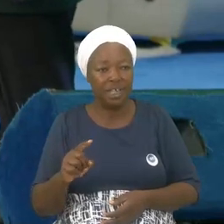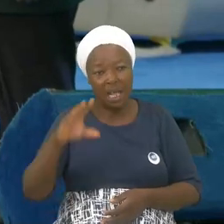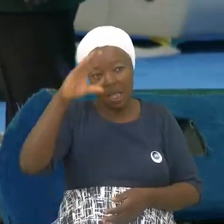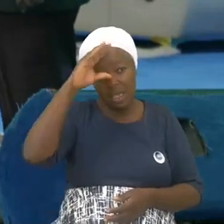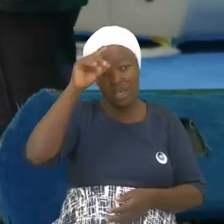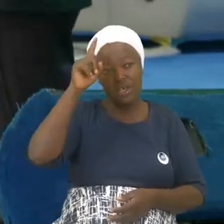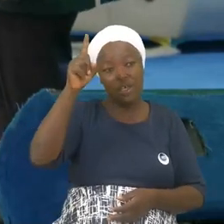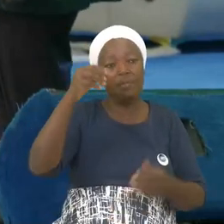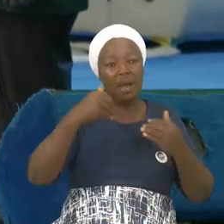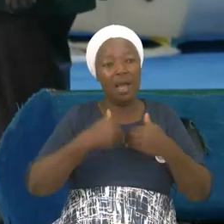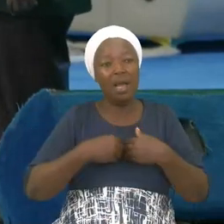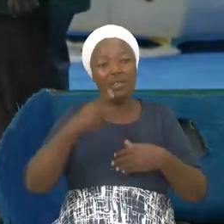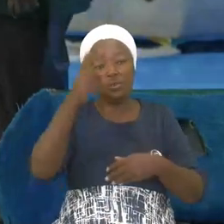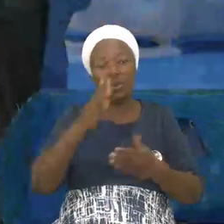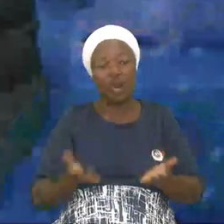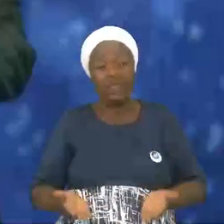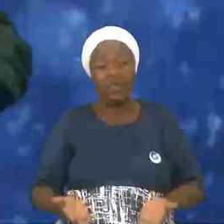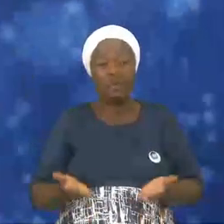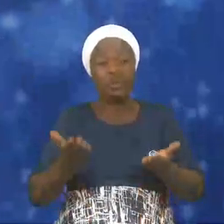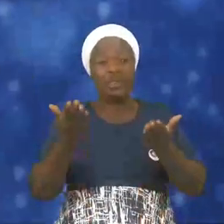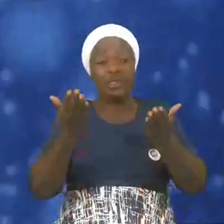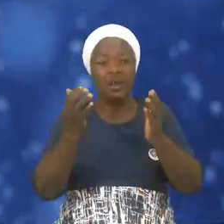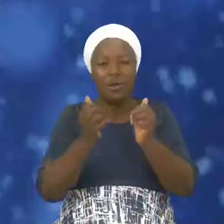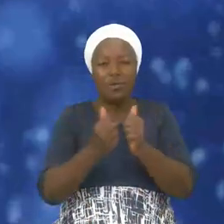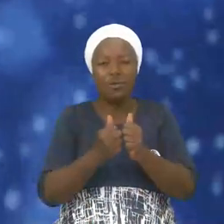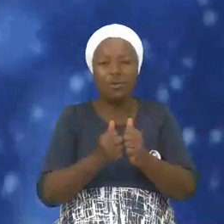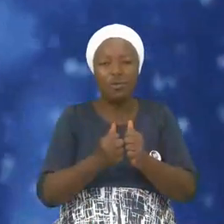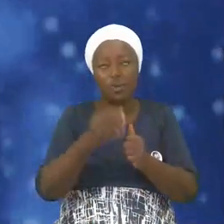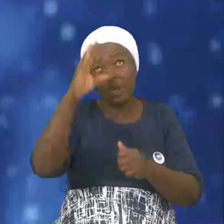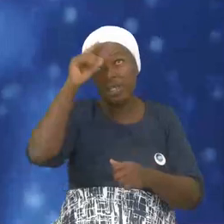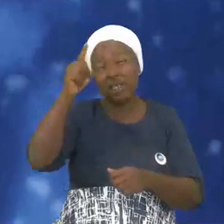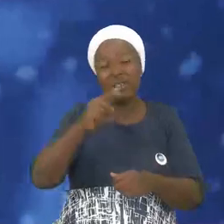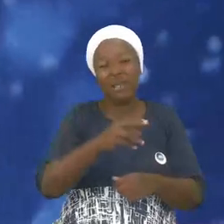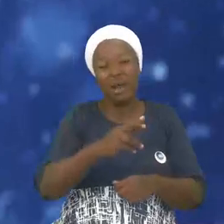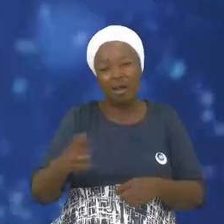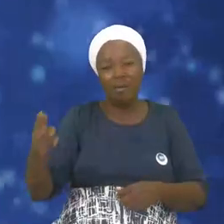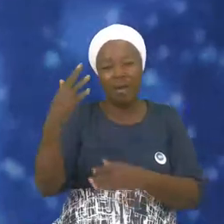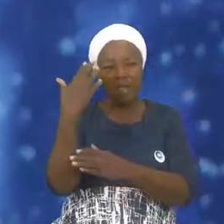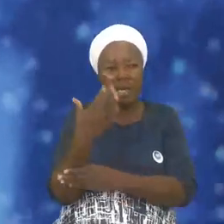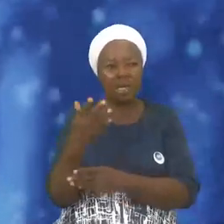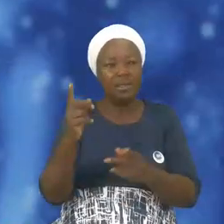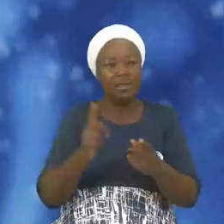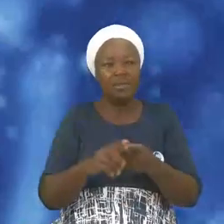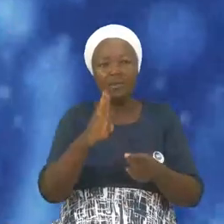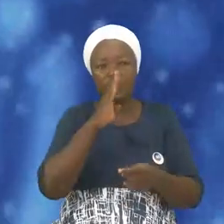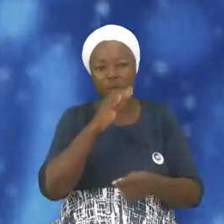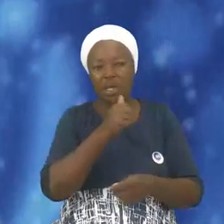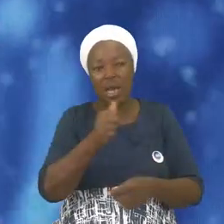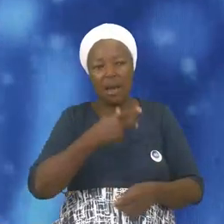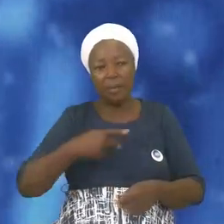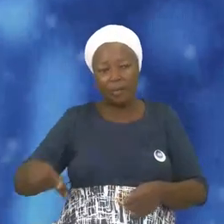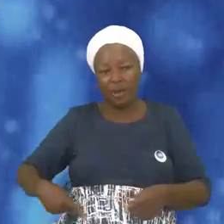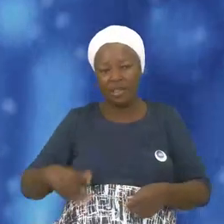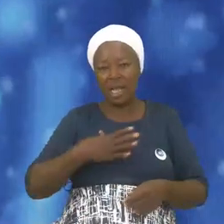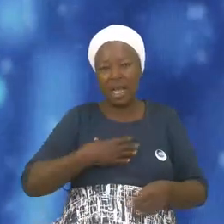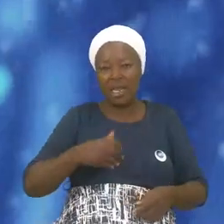Apôtres, chapitre 5, verset 31. Dieu l'a élevé par sa droite